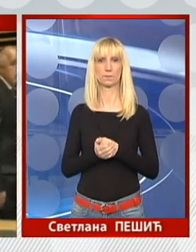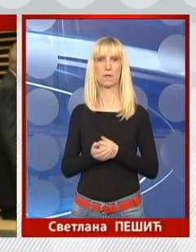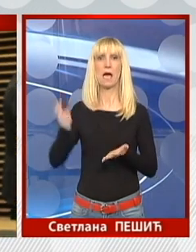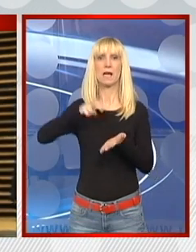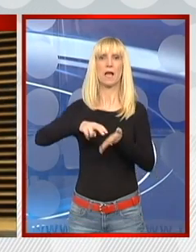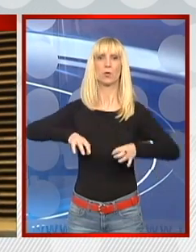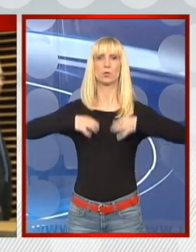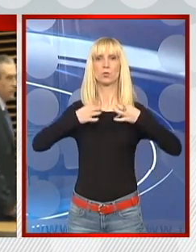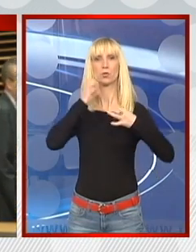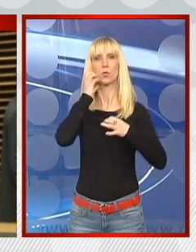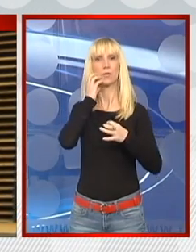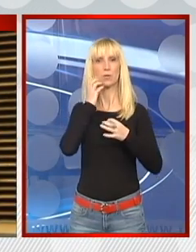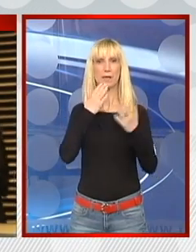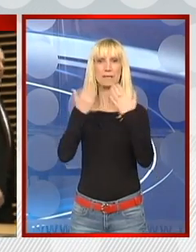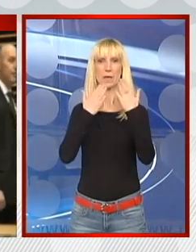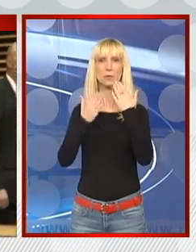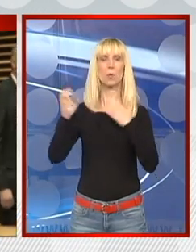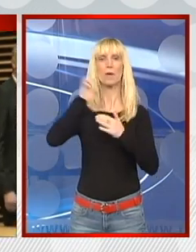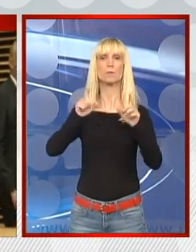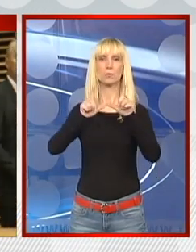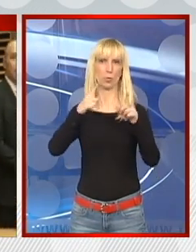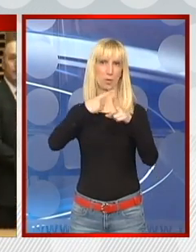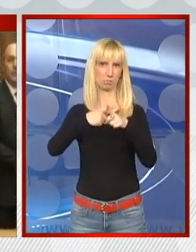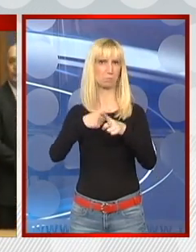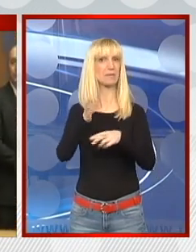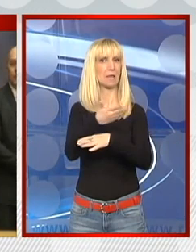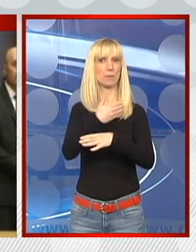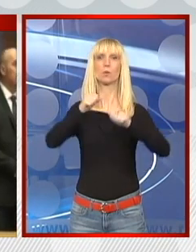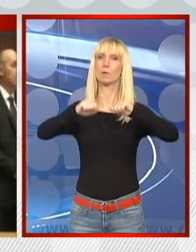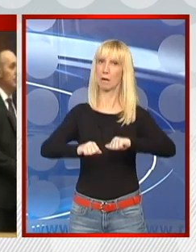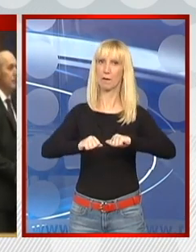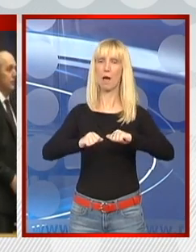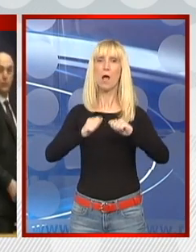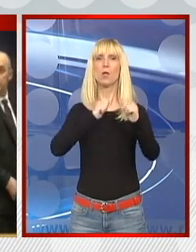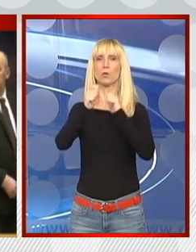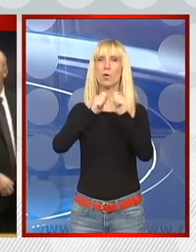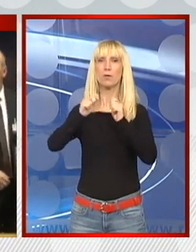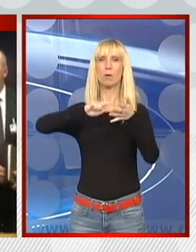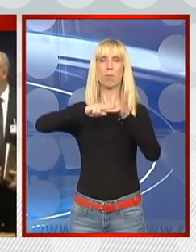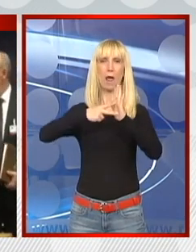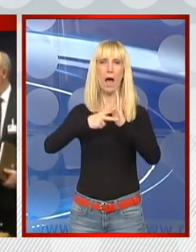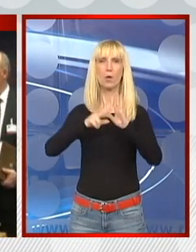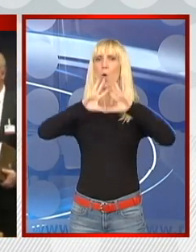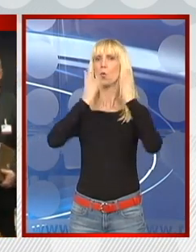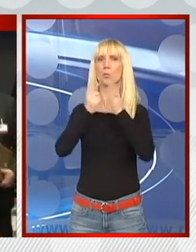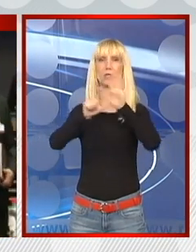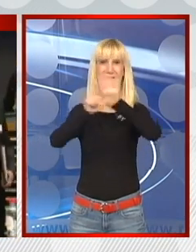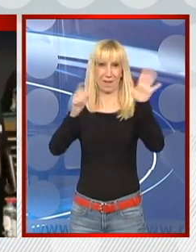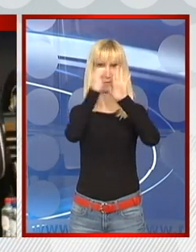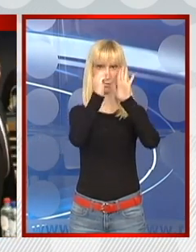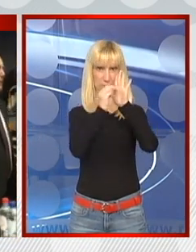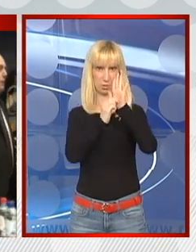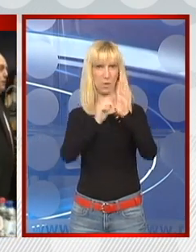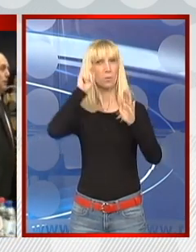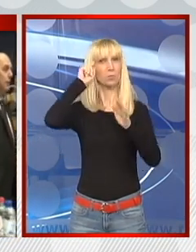Rano jutro u Briselu na samitu Evropske unije i Zapadnog Balkana dogovoren je plan U17 tačaka